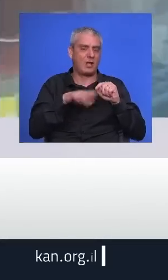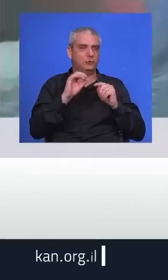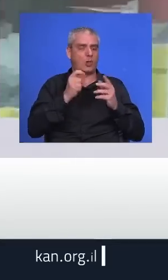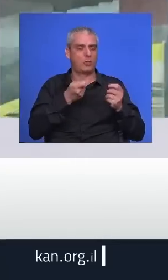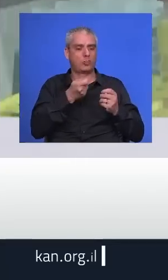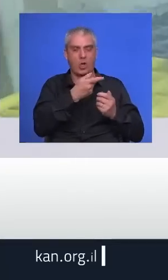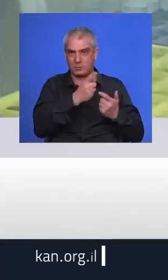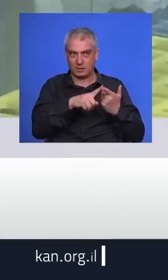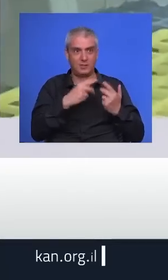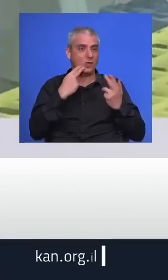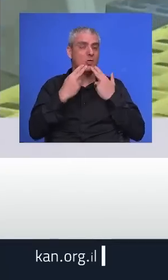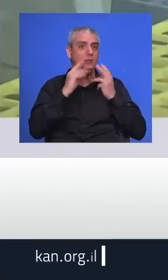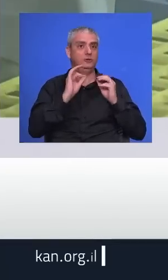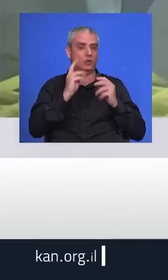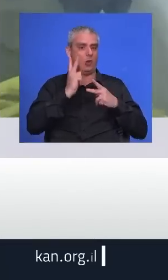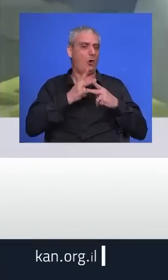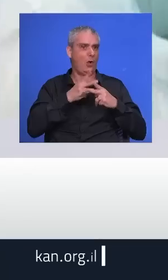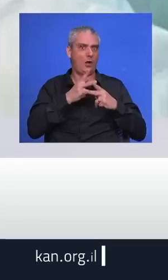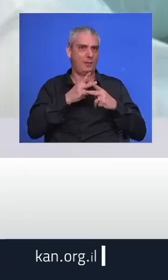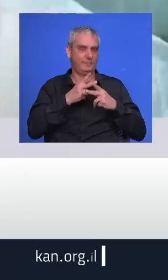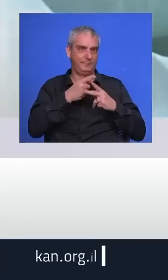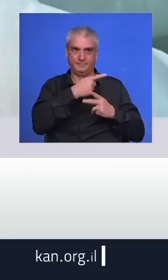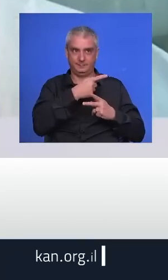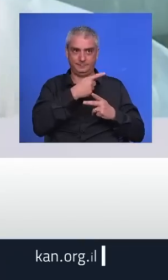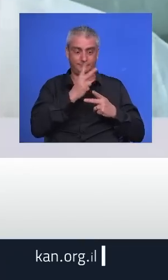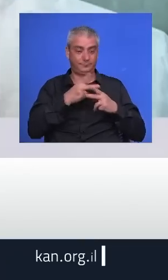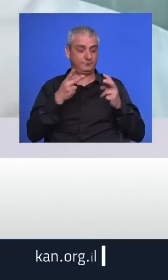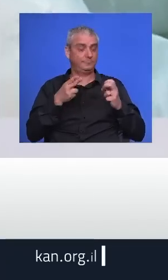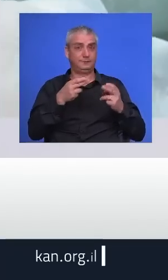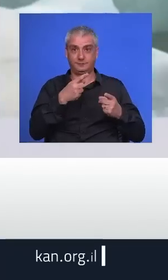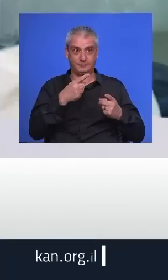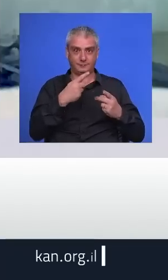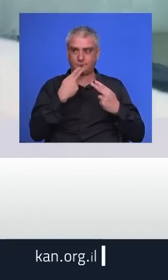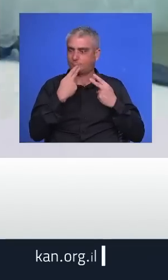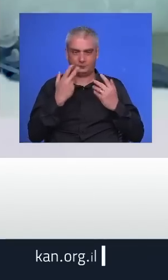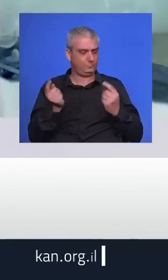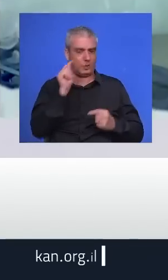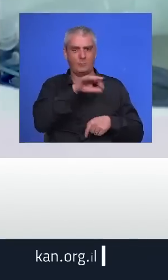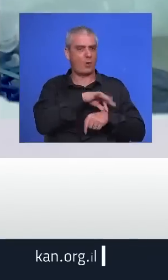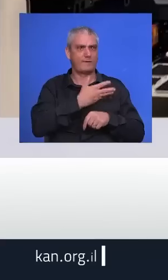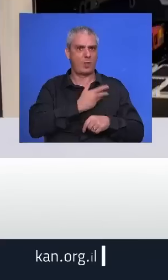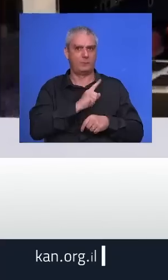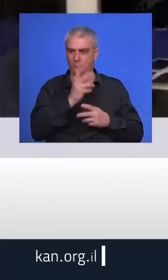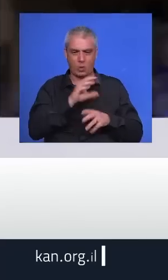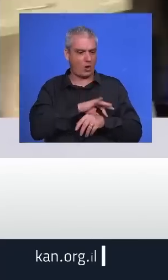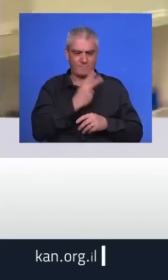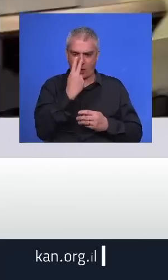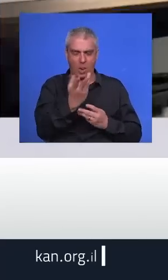הזאת. תוצאות של חולים המטו-אונקולוגים, חולי סרטן, התוצאות לא מגיעות לרופא, הרופא